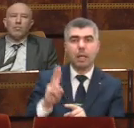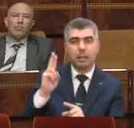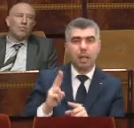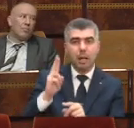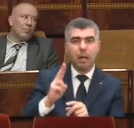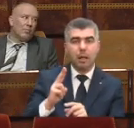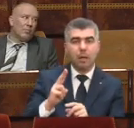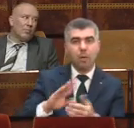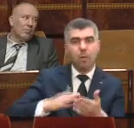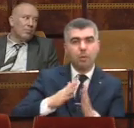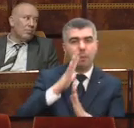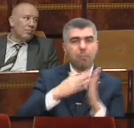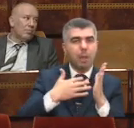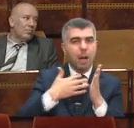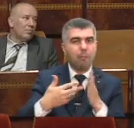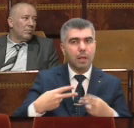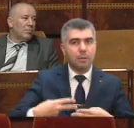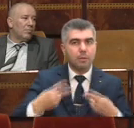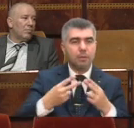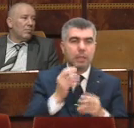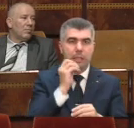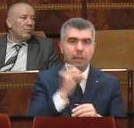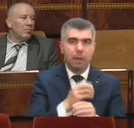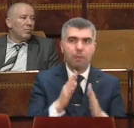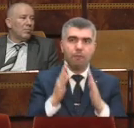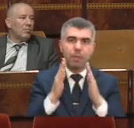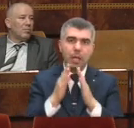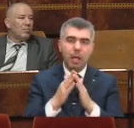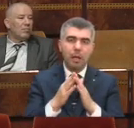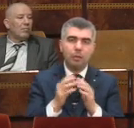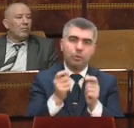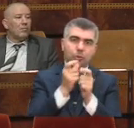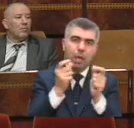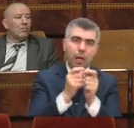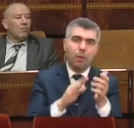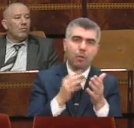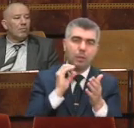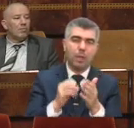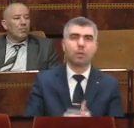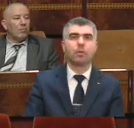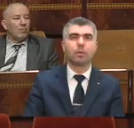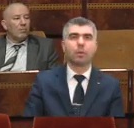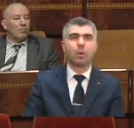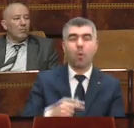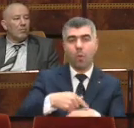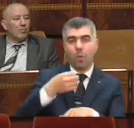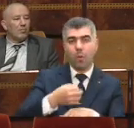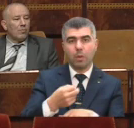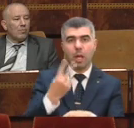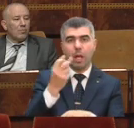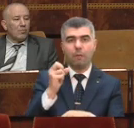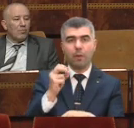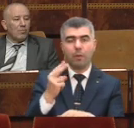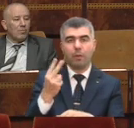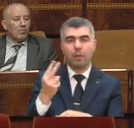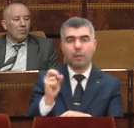الوطني لتدبير النفايات المنزلية أو النفايات المماثلة لها، والذي حدد له سقف سنة 2022